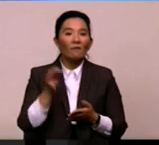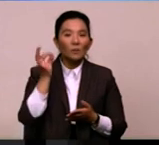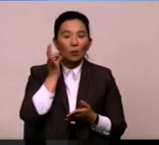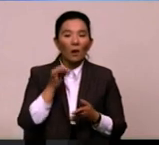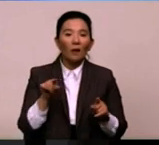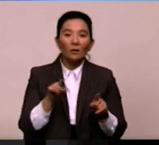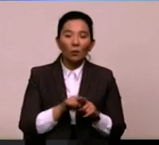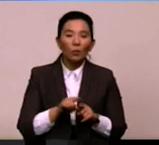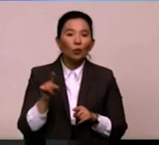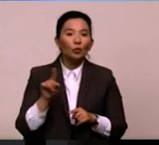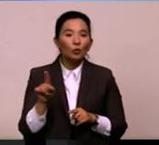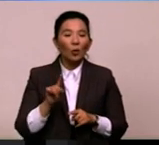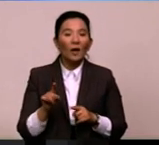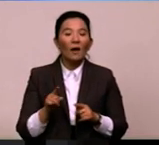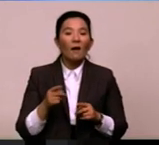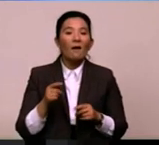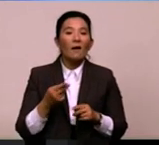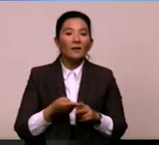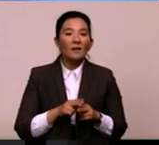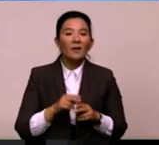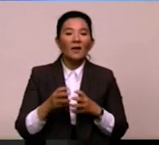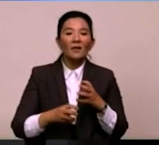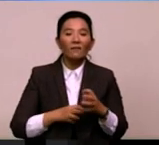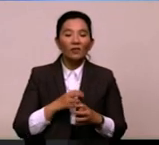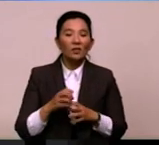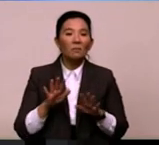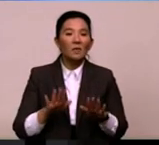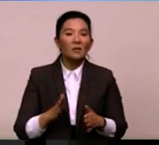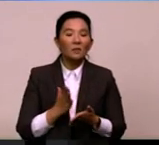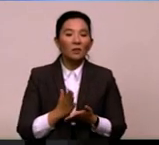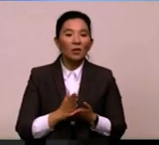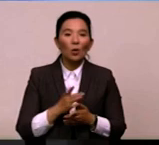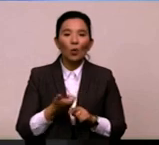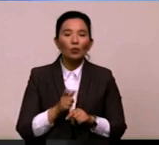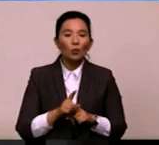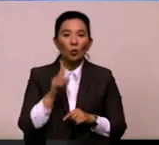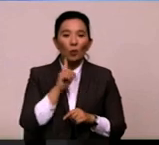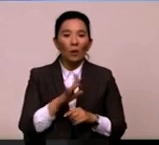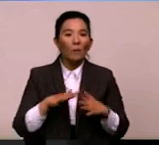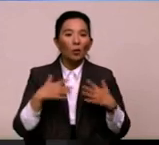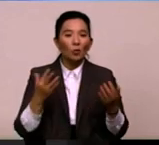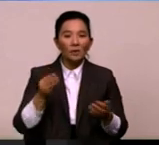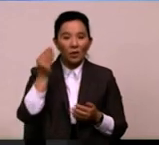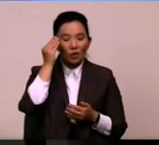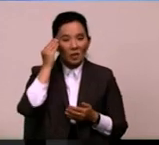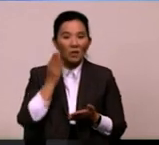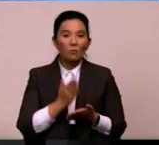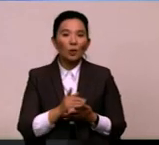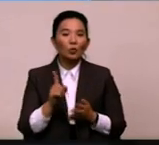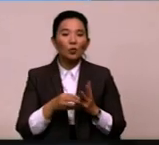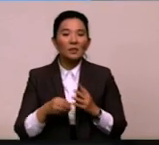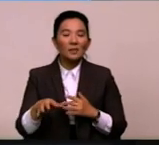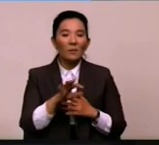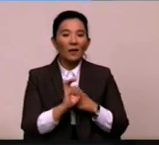что географическое месторасположение ханства было очень удобным, но большое значение имело, что